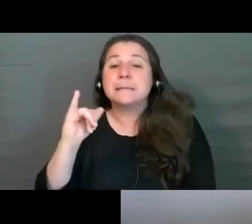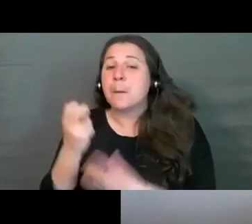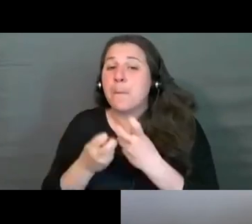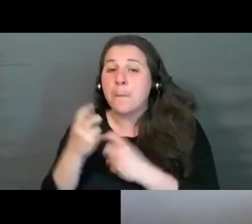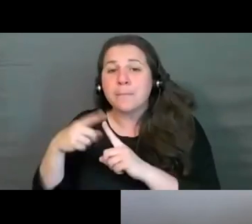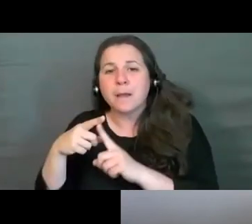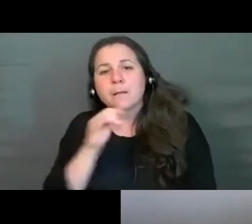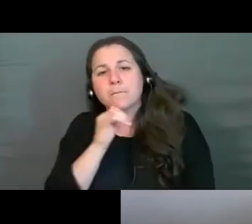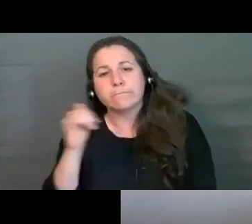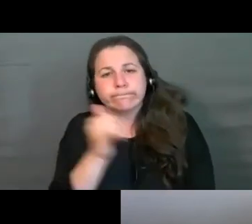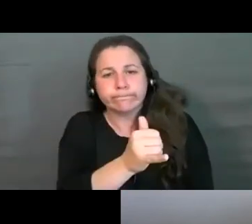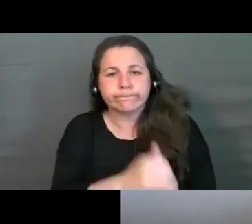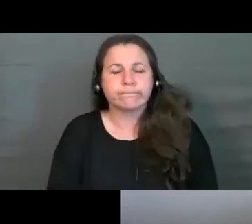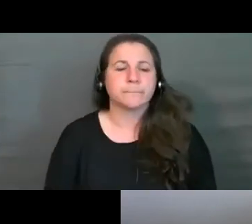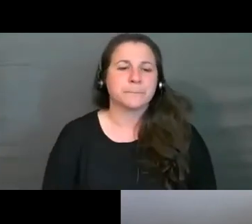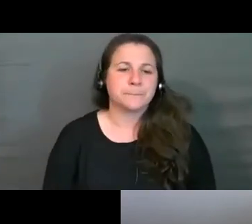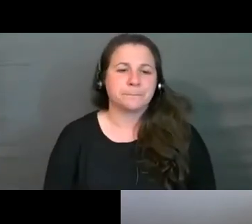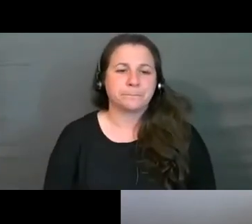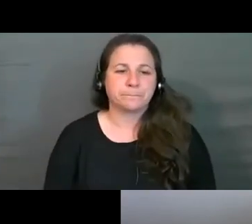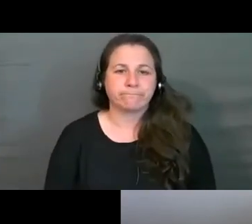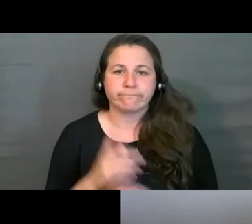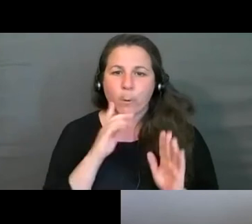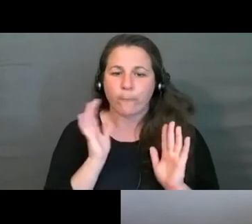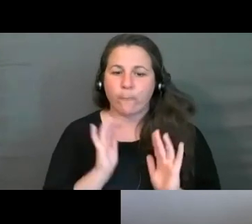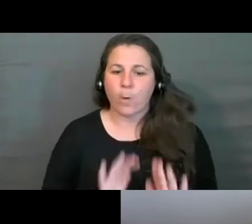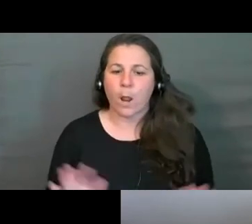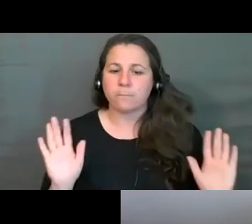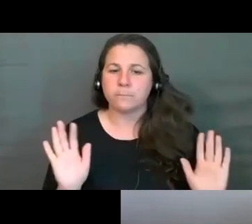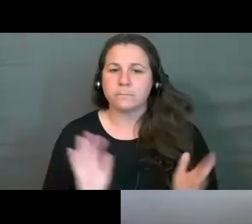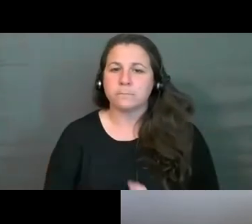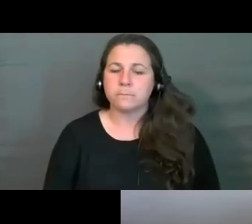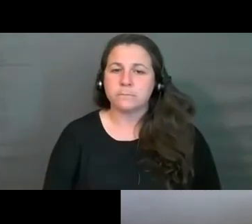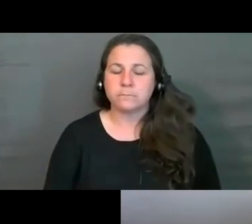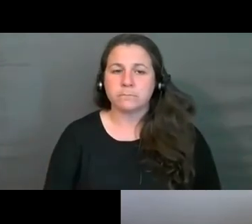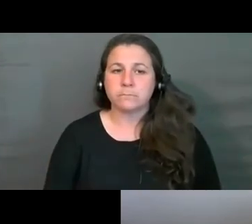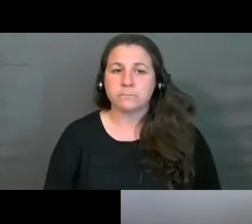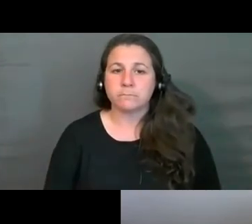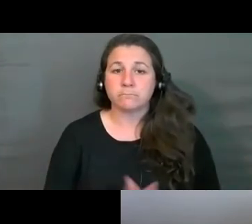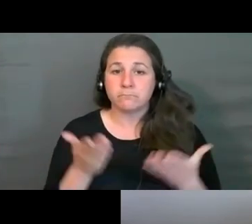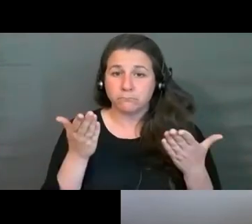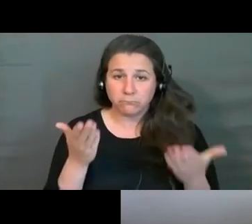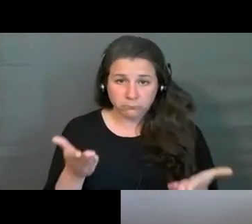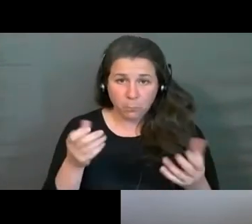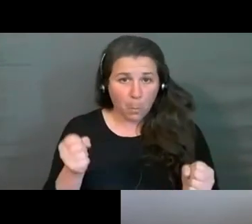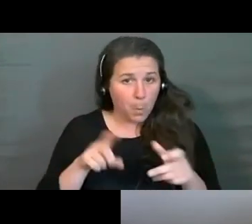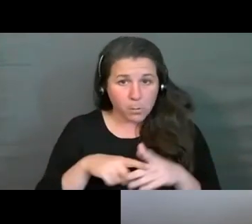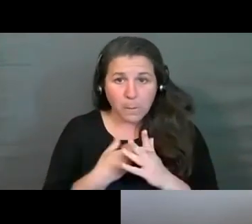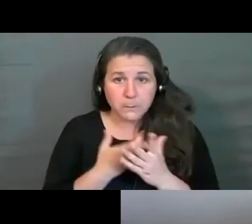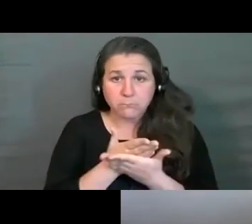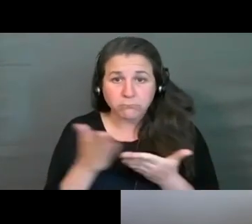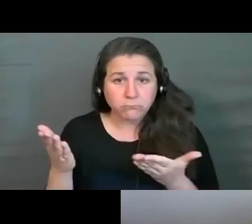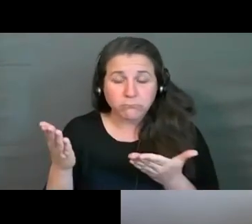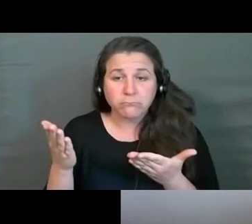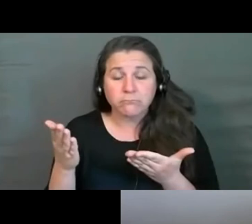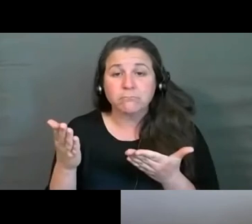technique. Donc, voilà. Alors, je vous propose qu'on commence